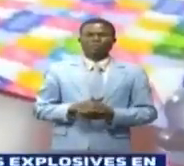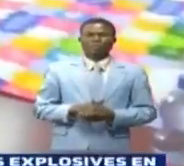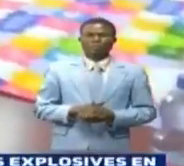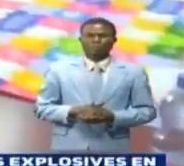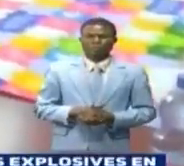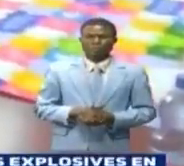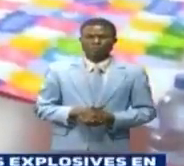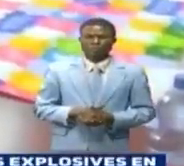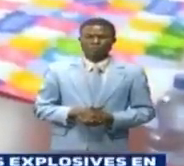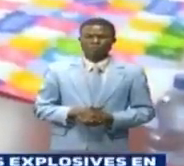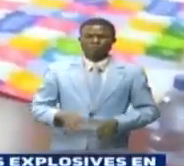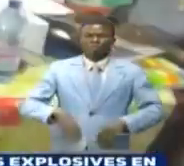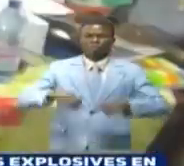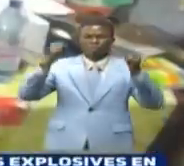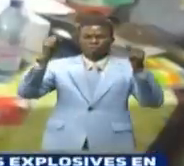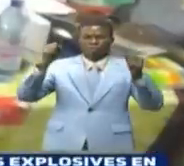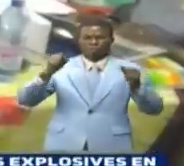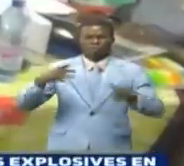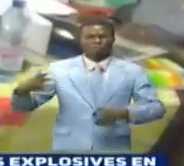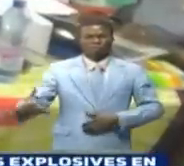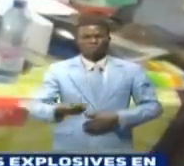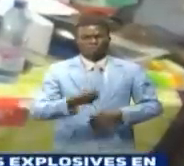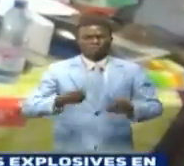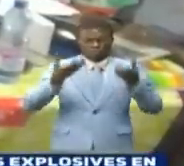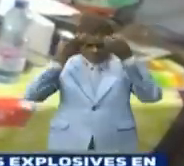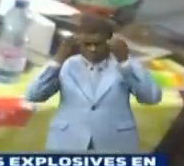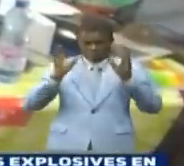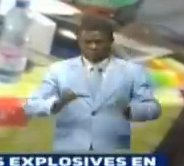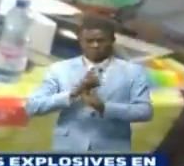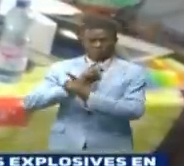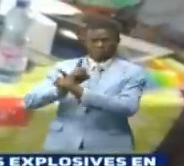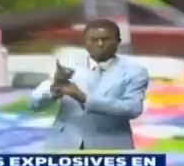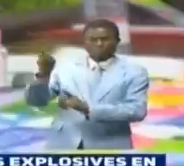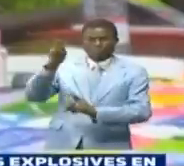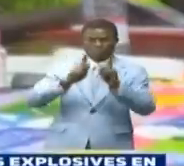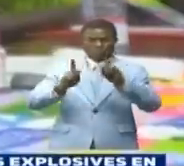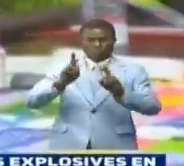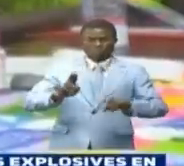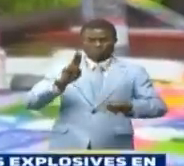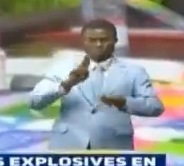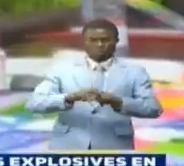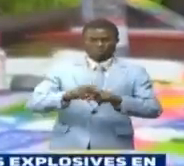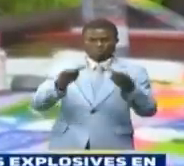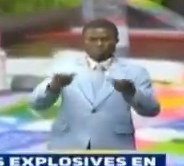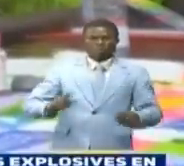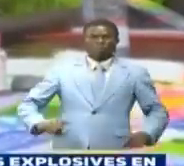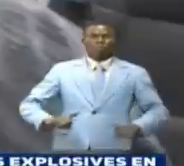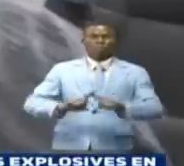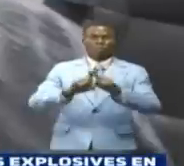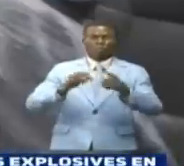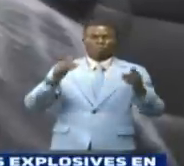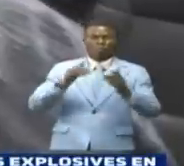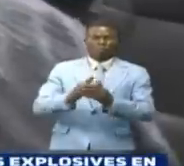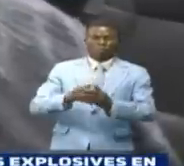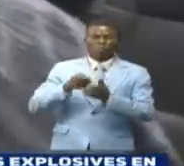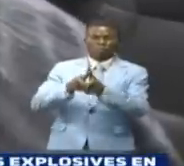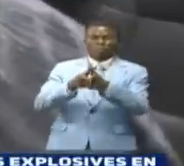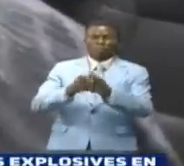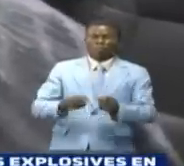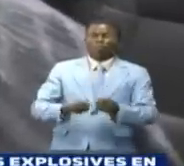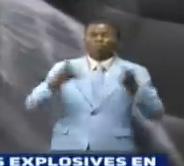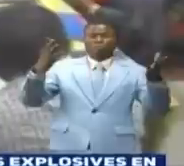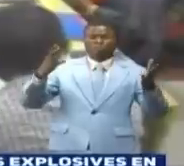Déjà ratifié les instruments et conventions pour protéger la population vivant dans les zones en conflit contre les armes